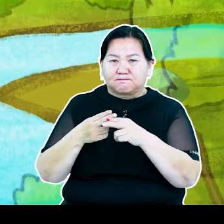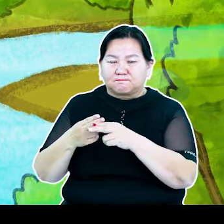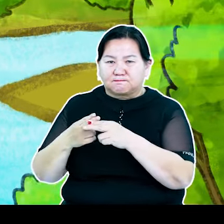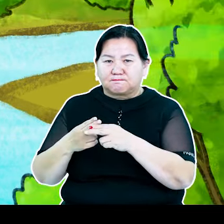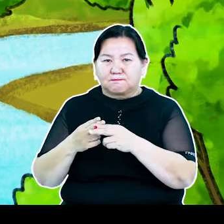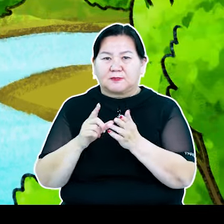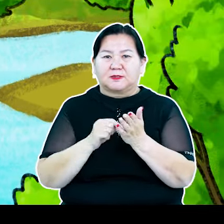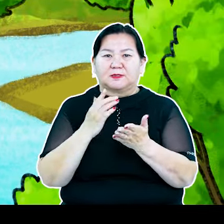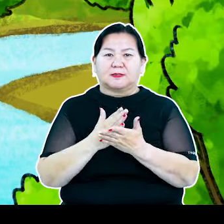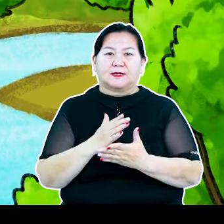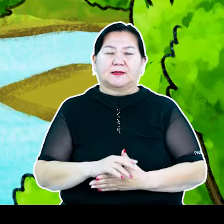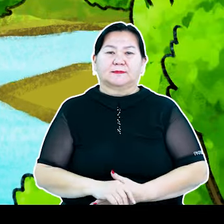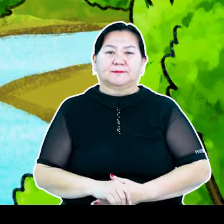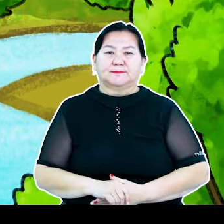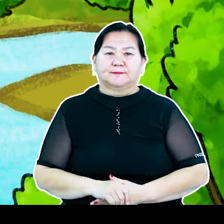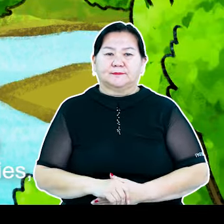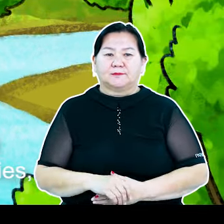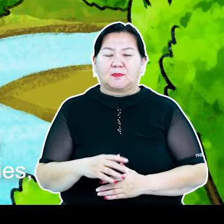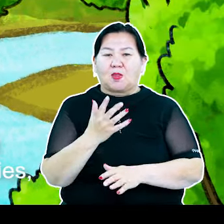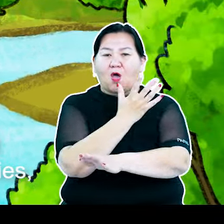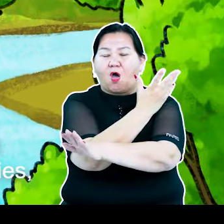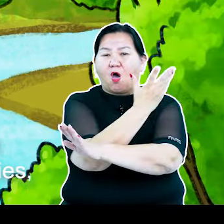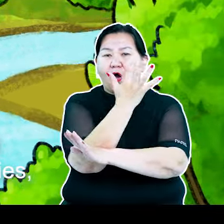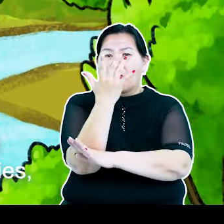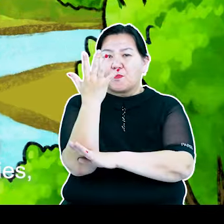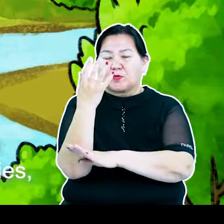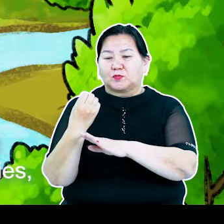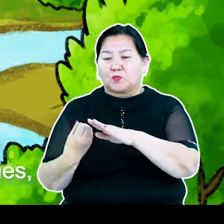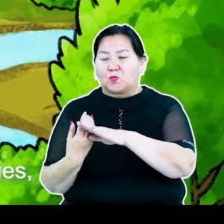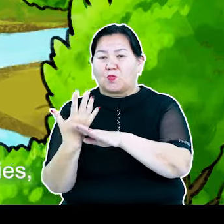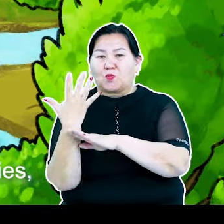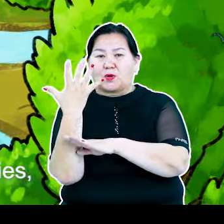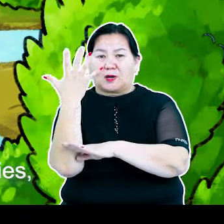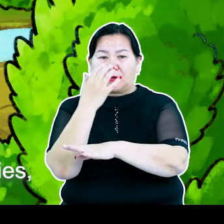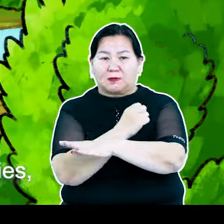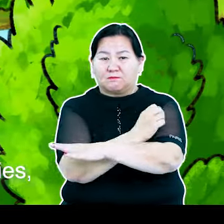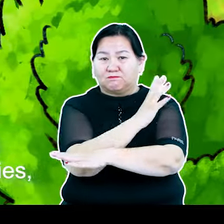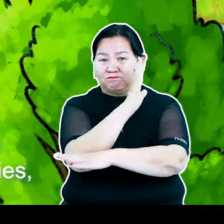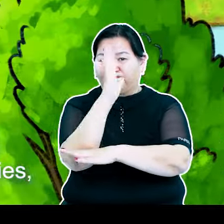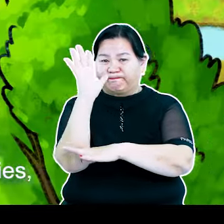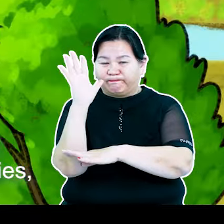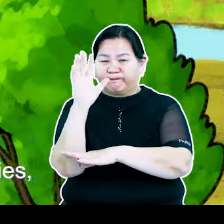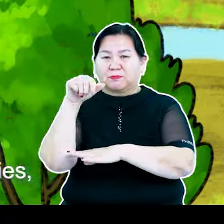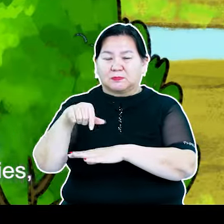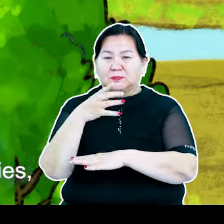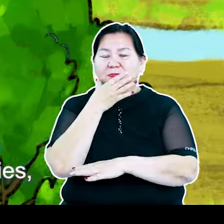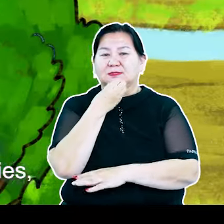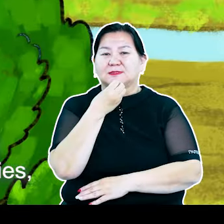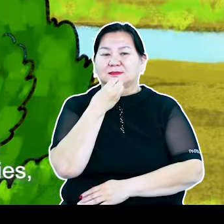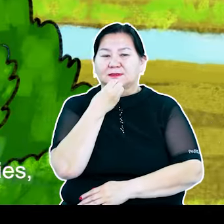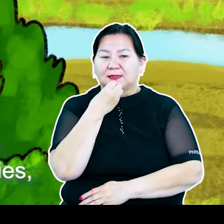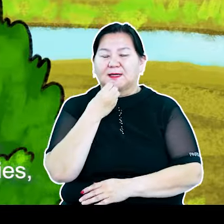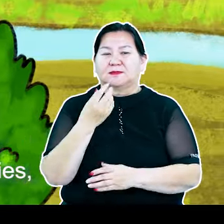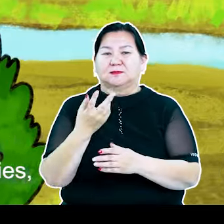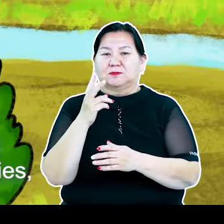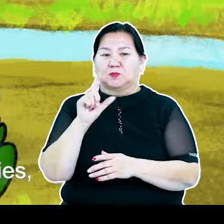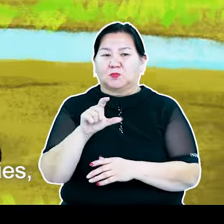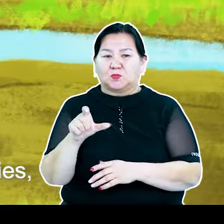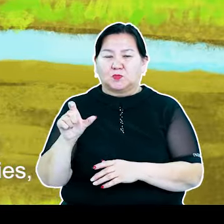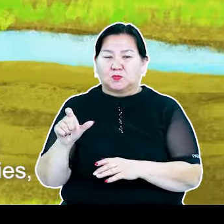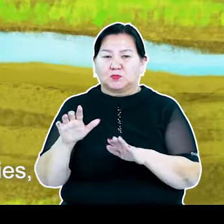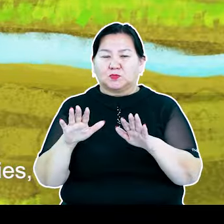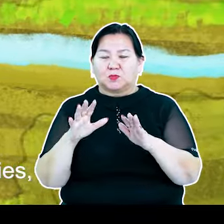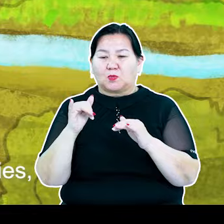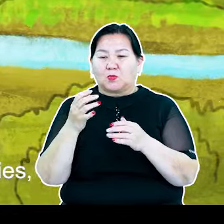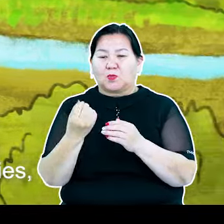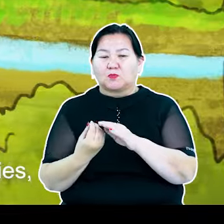зурвас байгуулан хашаална. Ойжуулалтыг бургас улиас моддоор хийхээс гадна тухайн бүс нутгийн нух